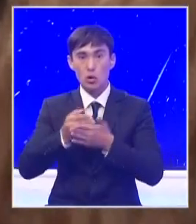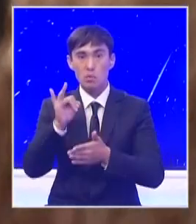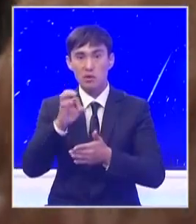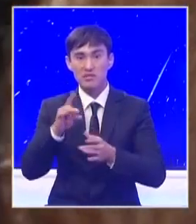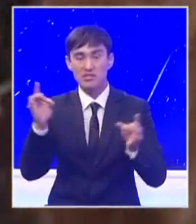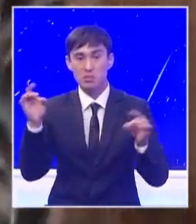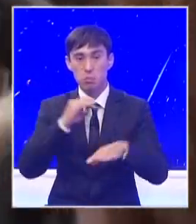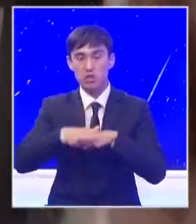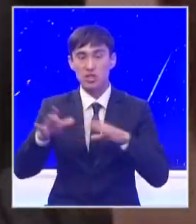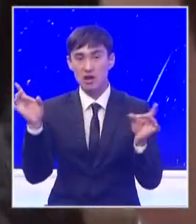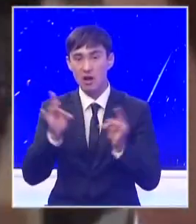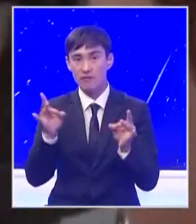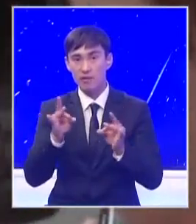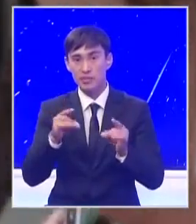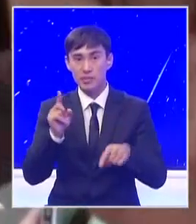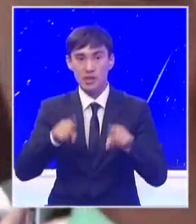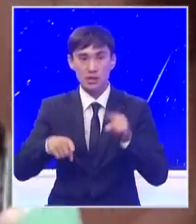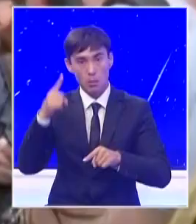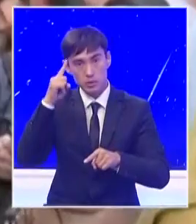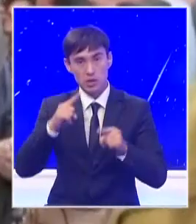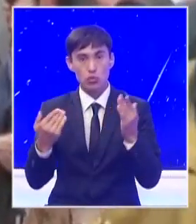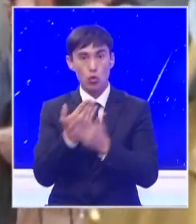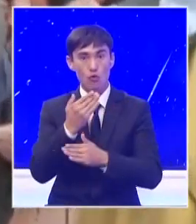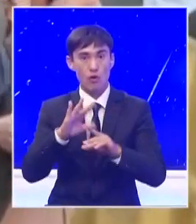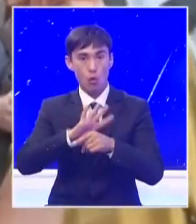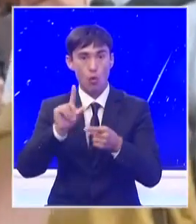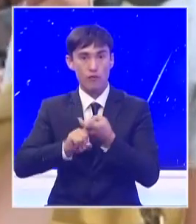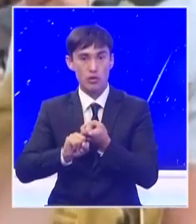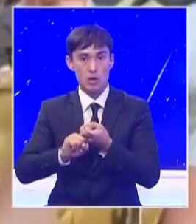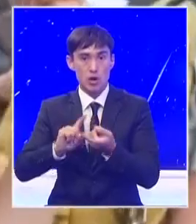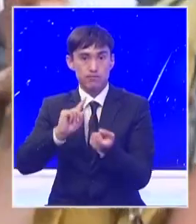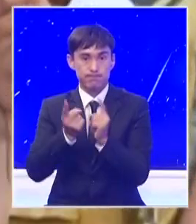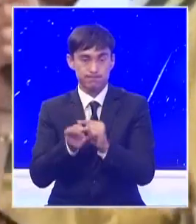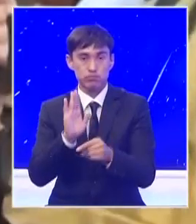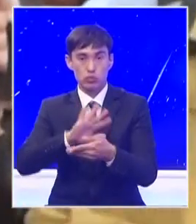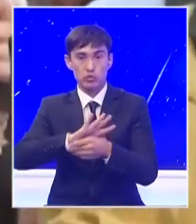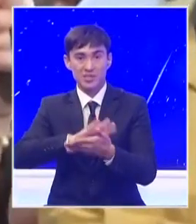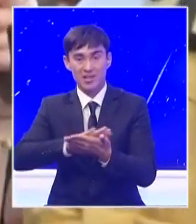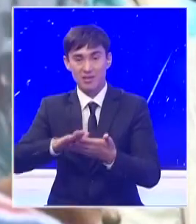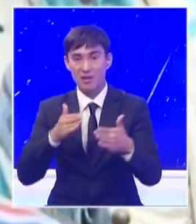кафе. Некоторые опасаются, что из-за новой волны ковида могут вернуться санитарные ограничения.